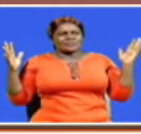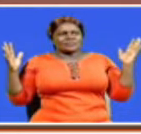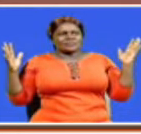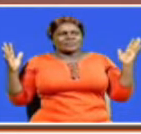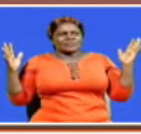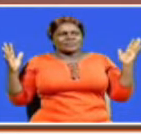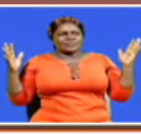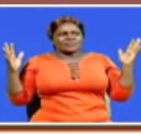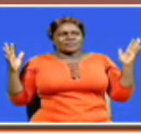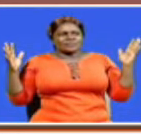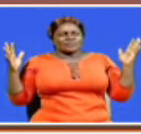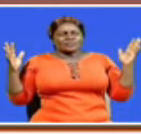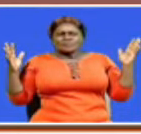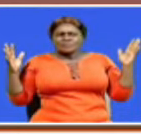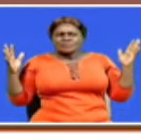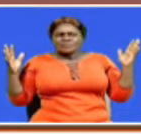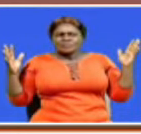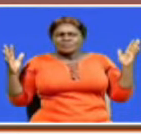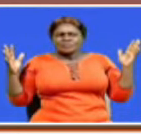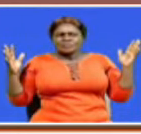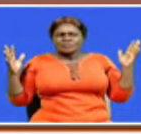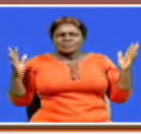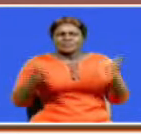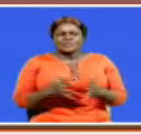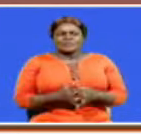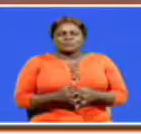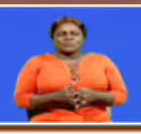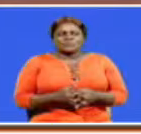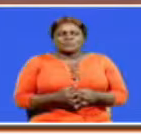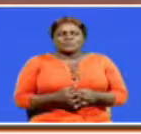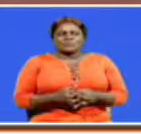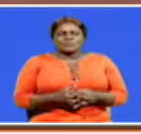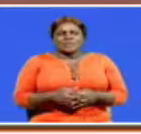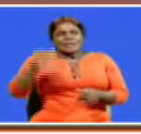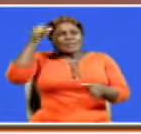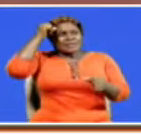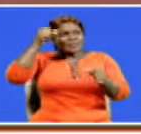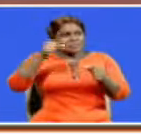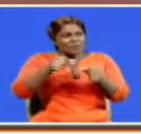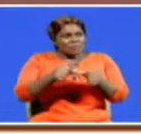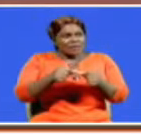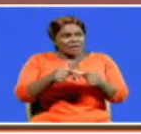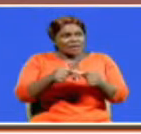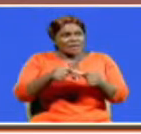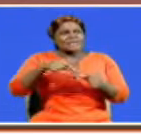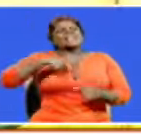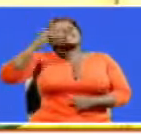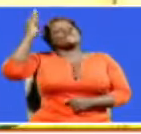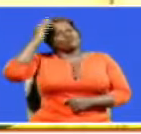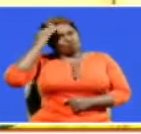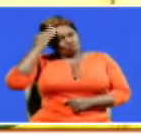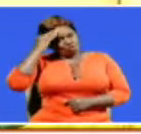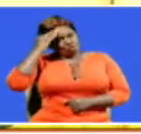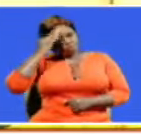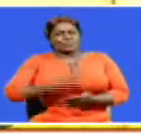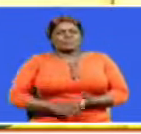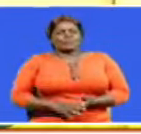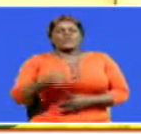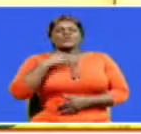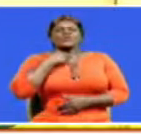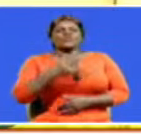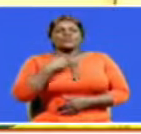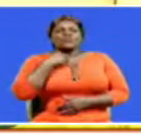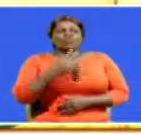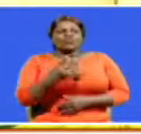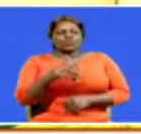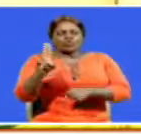that the transition is smooth and cost effective. Remember, I've just said we acknowledge. Chama cha KUPPET